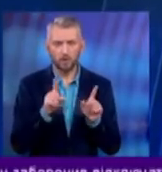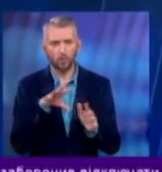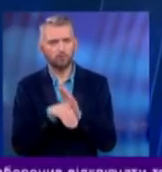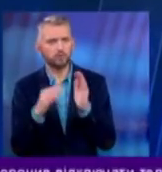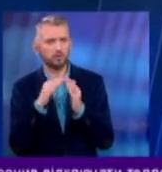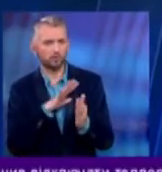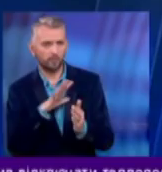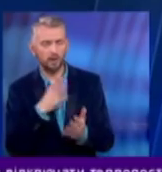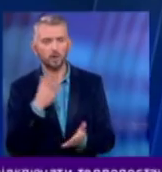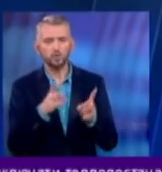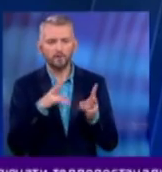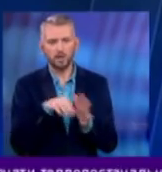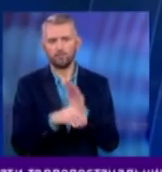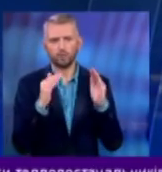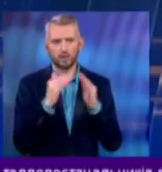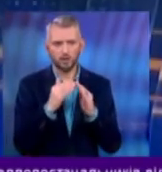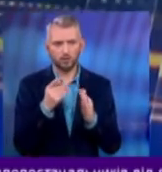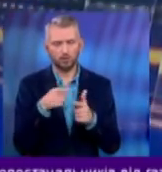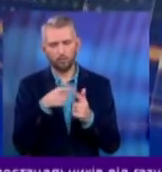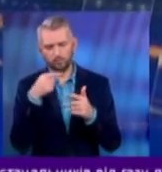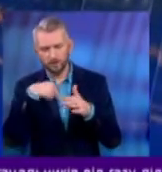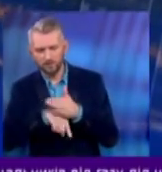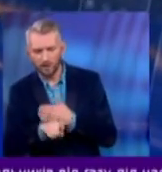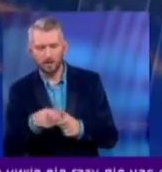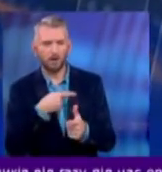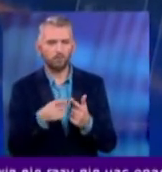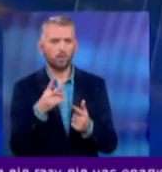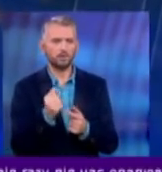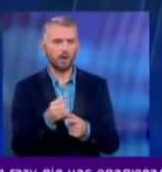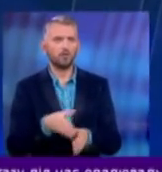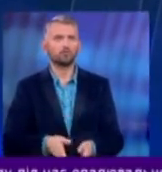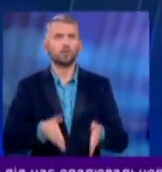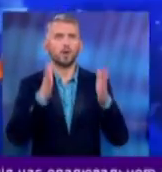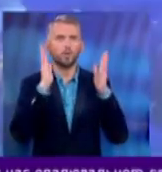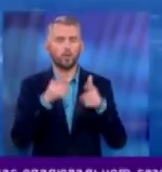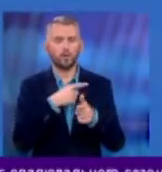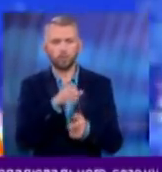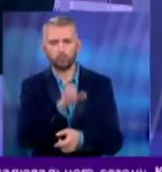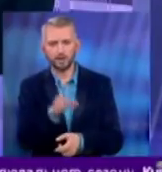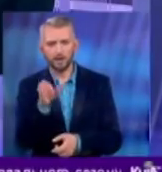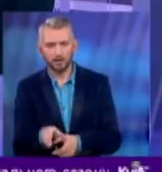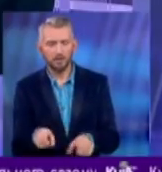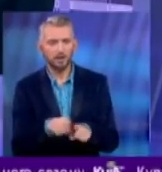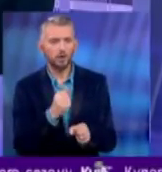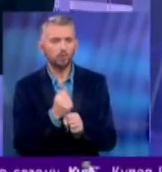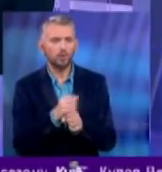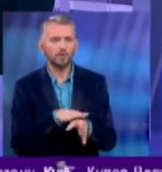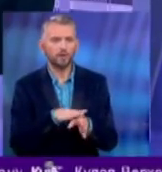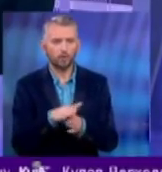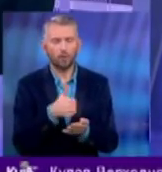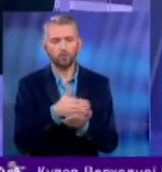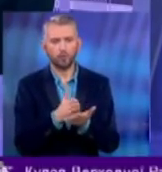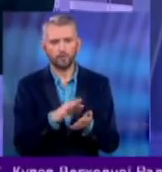Якщо ця аварія сталася в будинку, або в підвалі, або на стояку, або там батареї, то такі роботи виконує